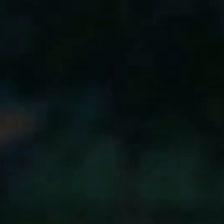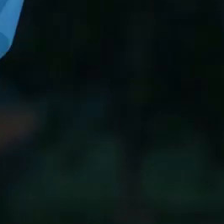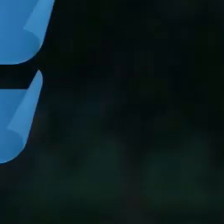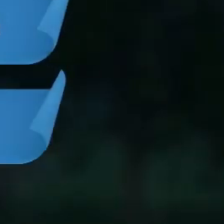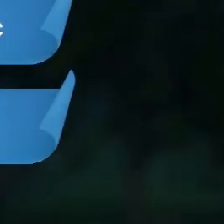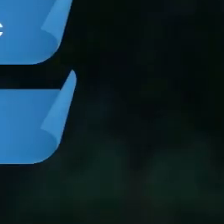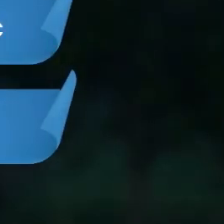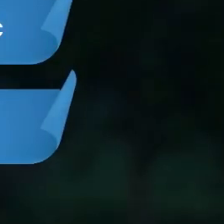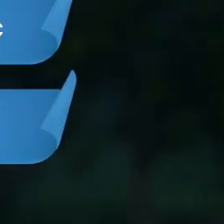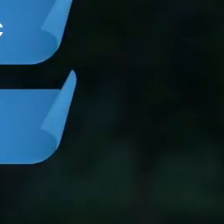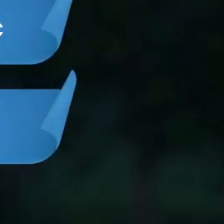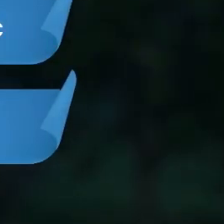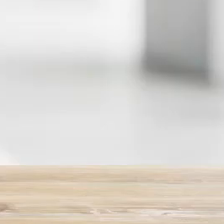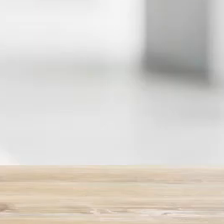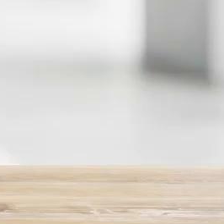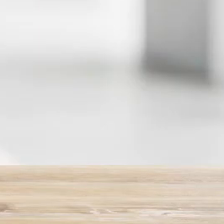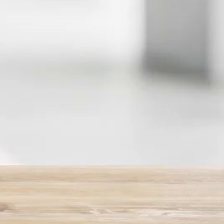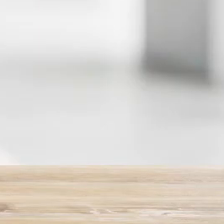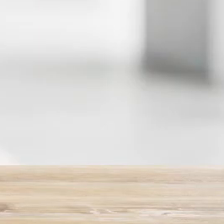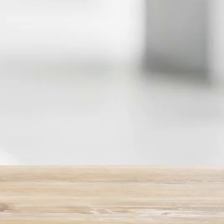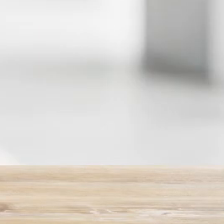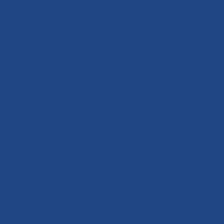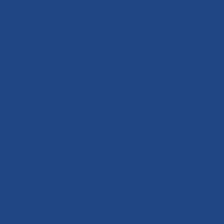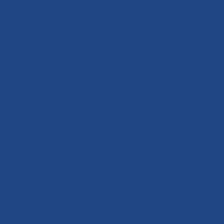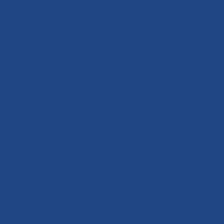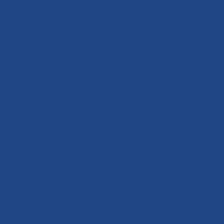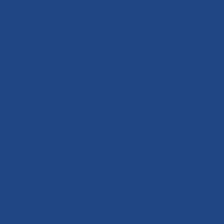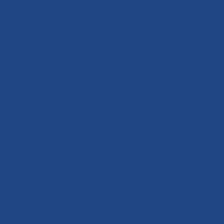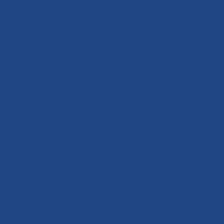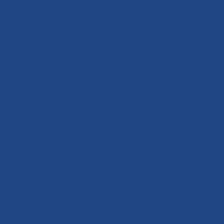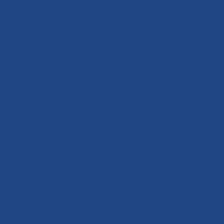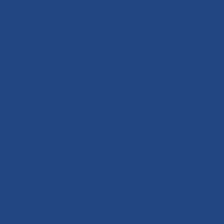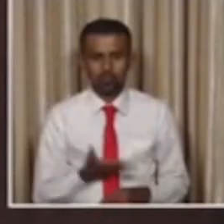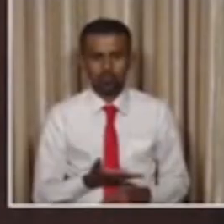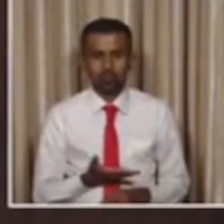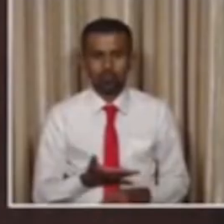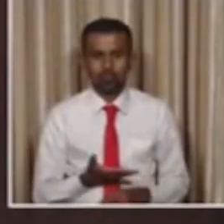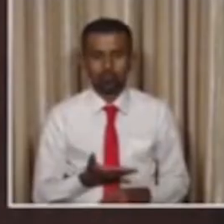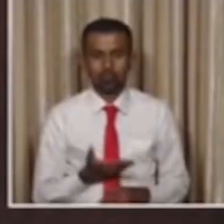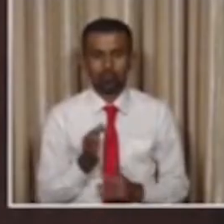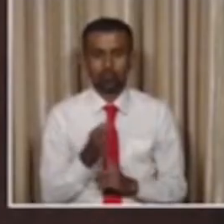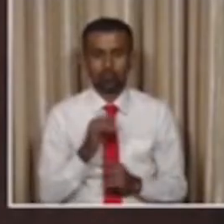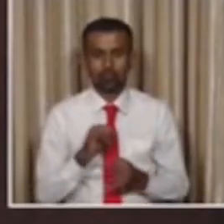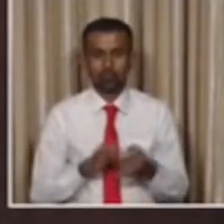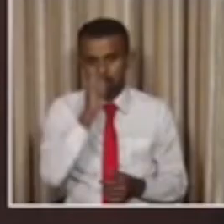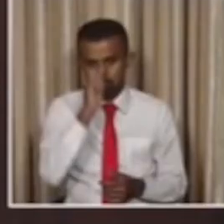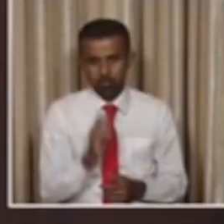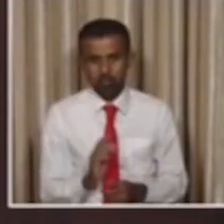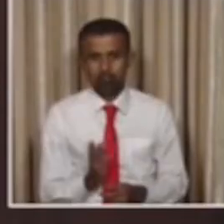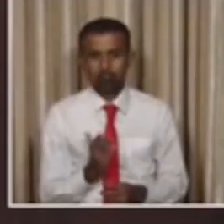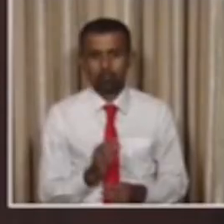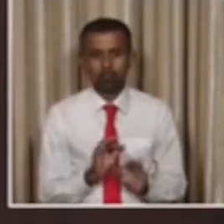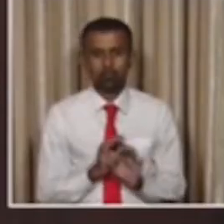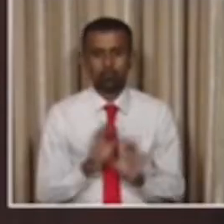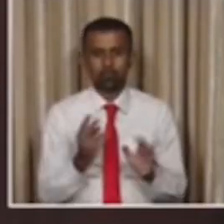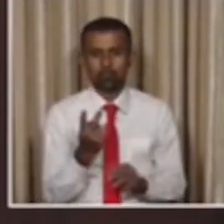Aquaproof 7-in-1. High-performing waterproofing paint, Nippon Paint. The coatings expert. ජනාධිපති ලේකම් තුමා විසින් යවලා